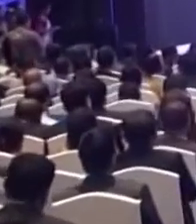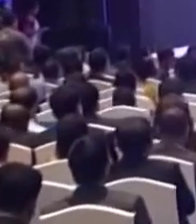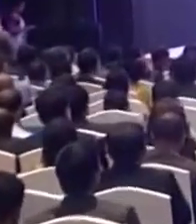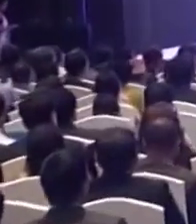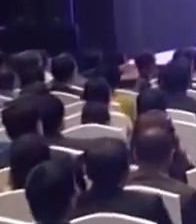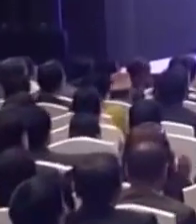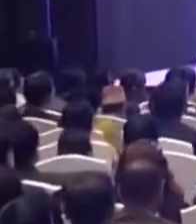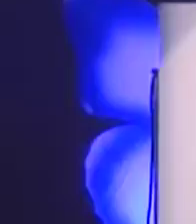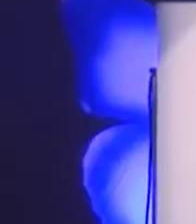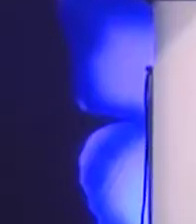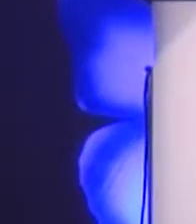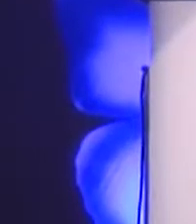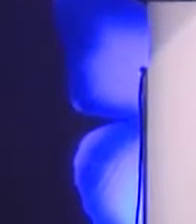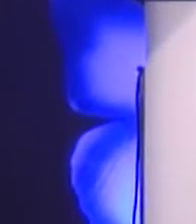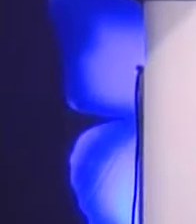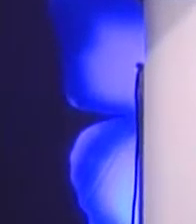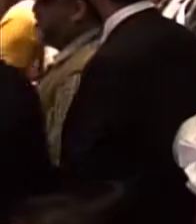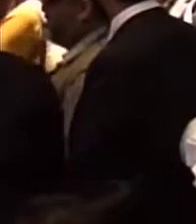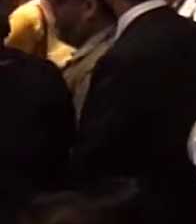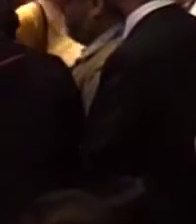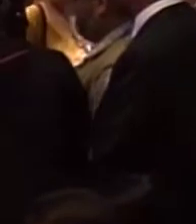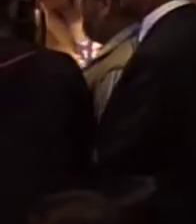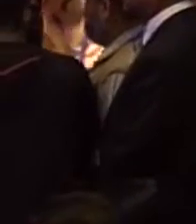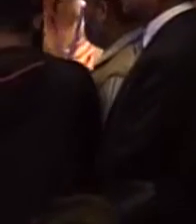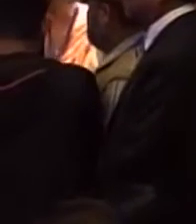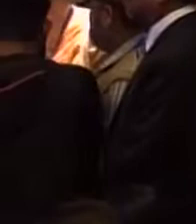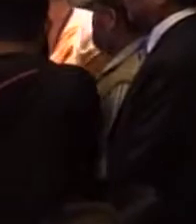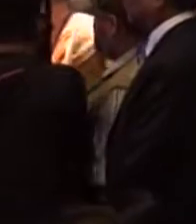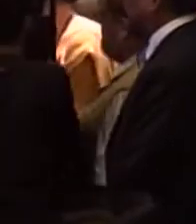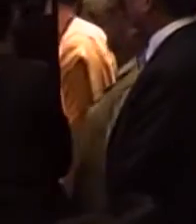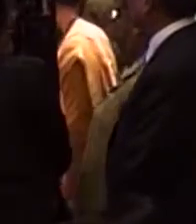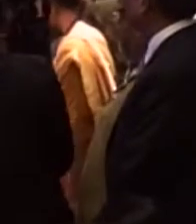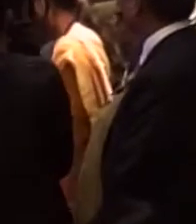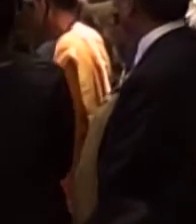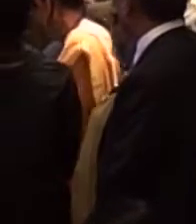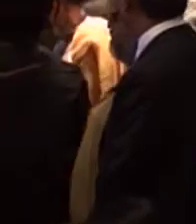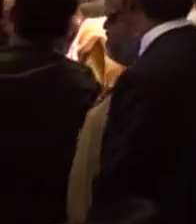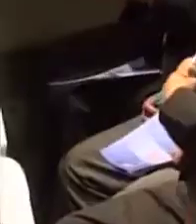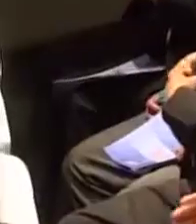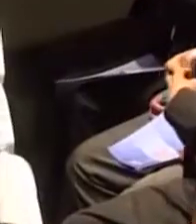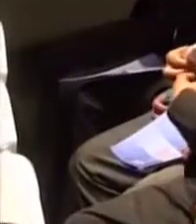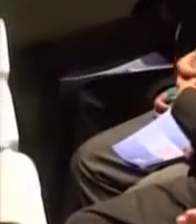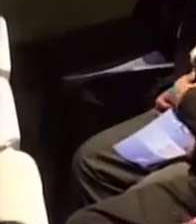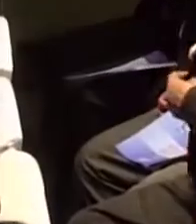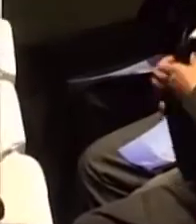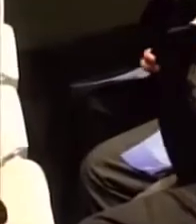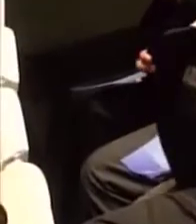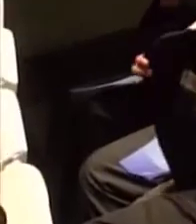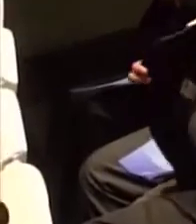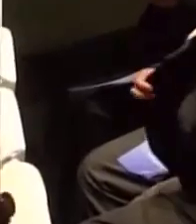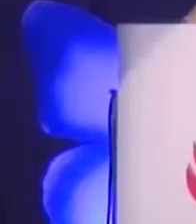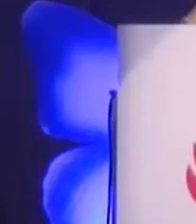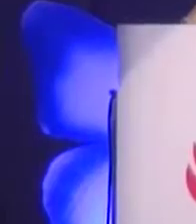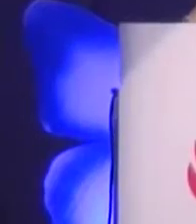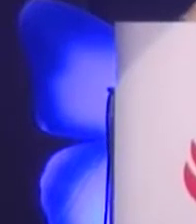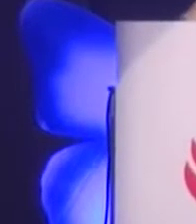गर्दै आएको उल्लेख गरिन्। राष्ट्रपति भण्डारीले एनआरएनहरूले नेपालको शिक्षा स्वास्थ्य र विकास निर्माणका काममा पनि सहयोग गर्न